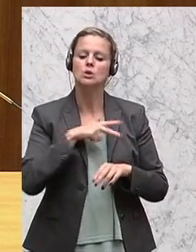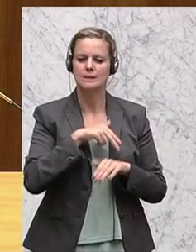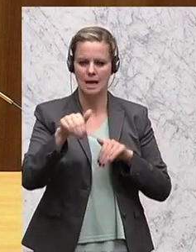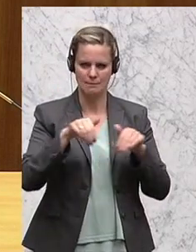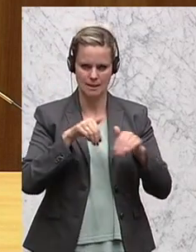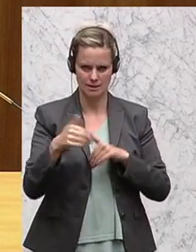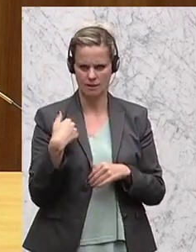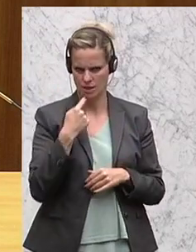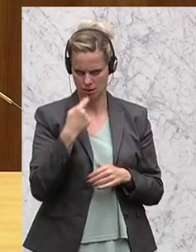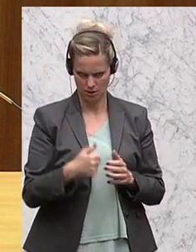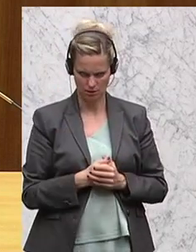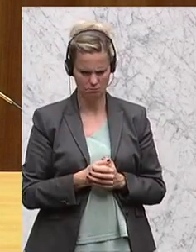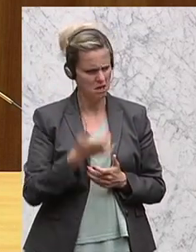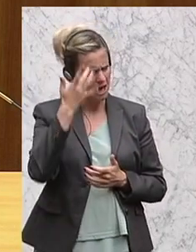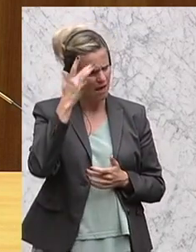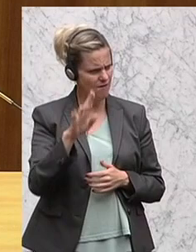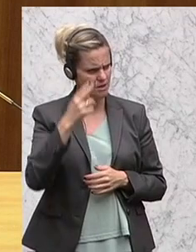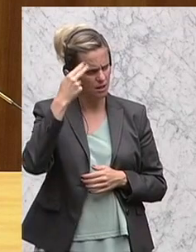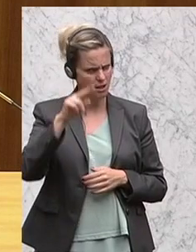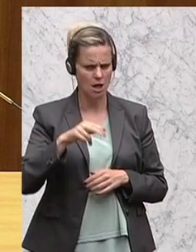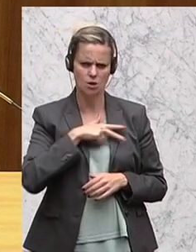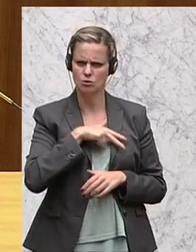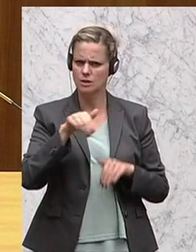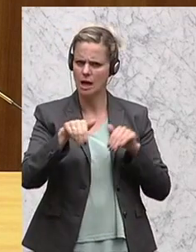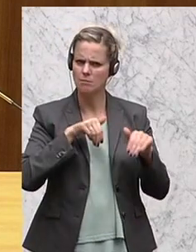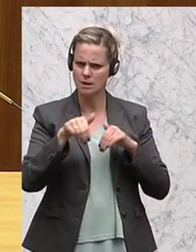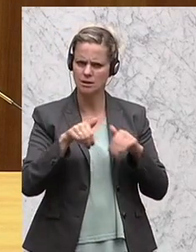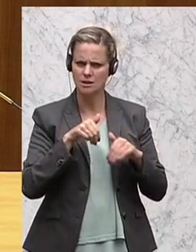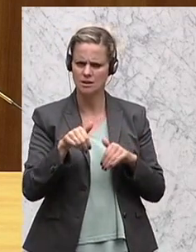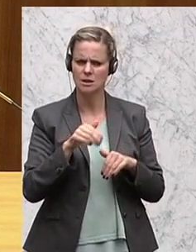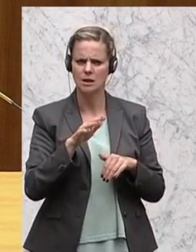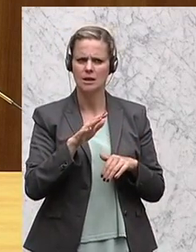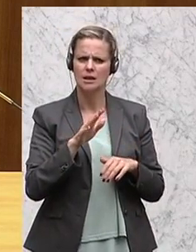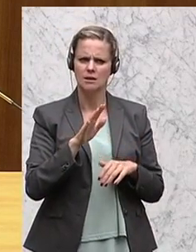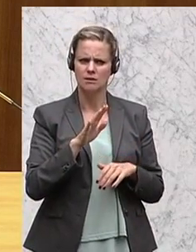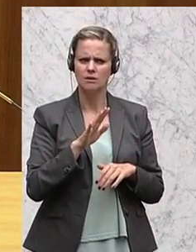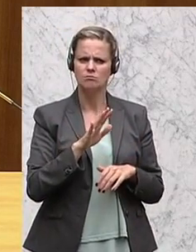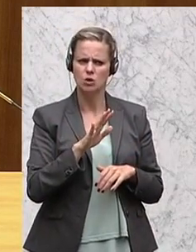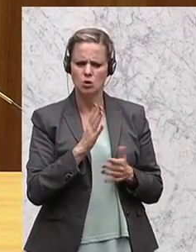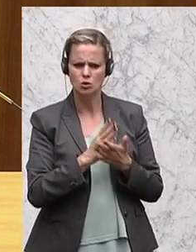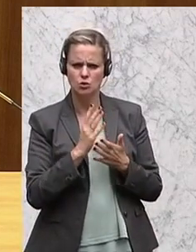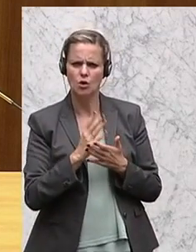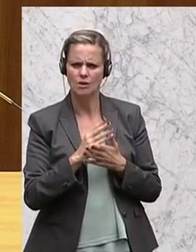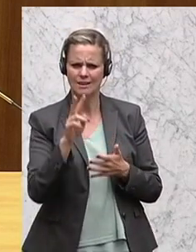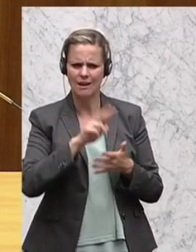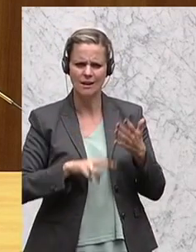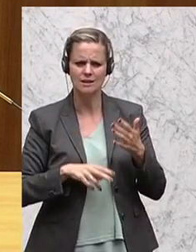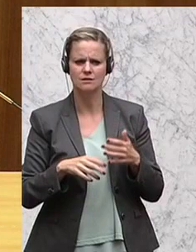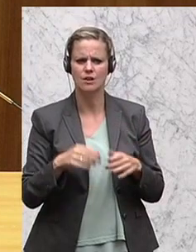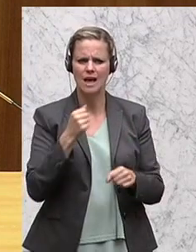Sozialminister. Ich weiß nicht, Herr Sozialminister, haben Sie die Aussendung Ihres obersten Arbeiterkämmerers Kaske gelesen von Mitte